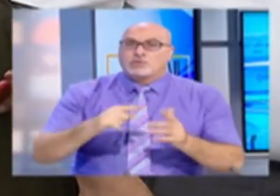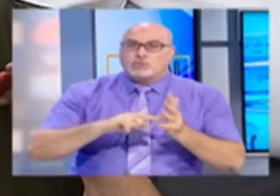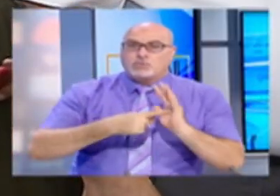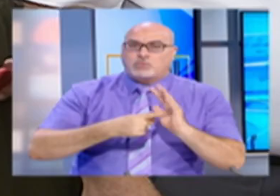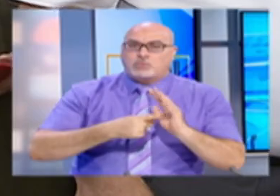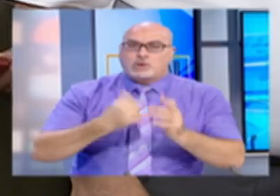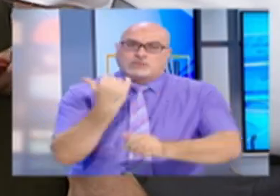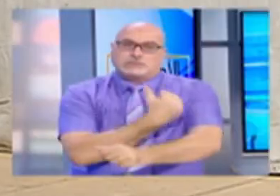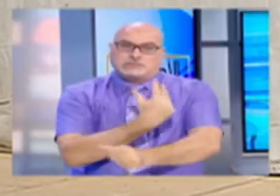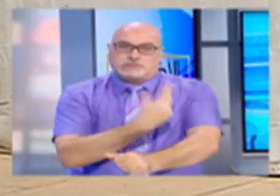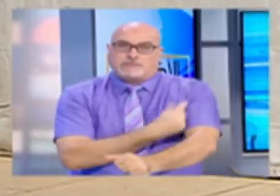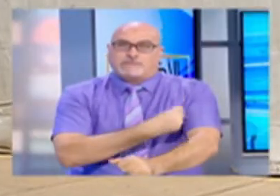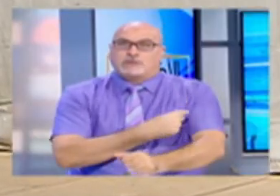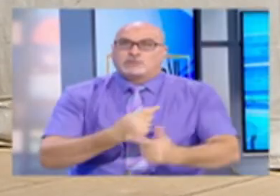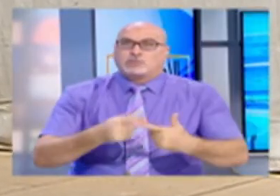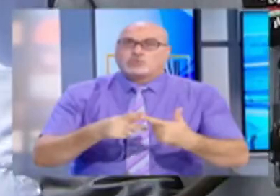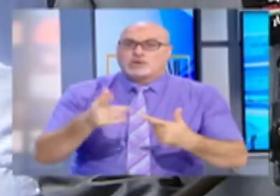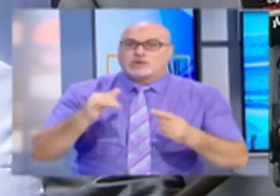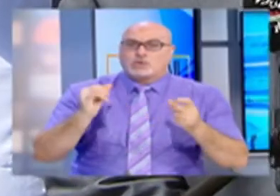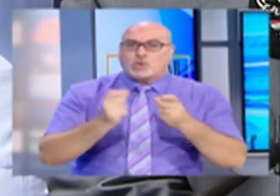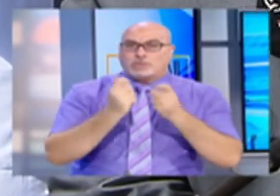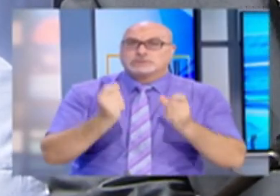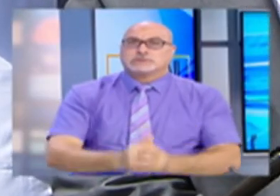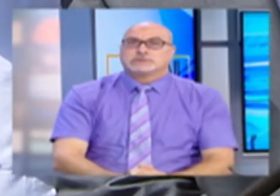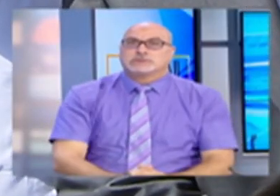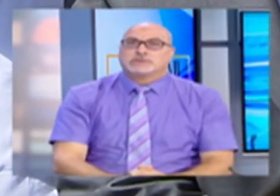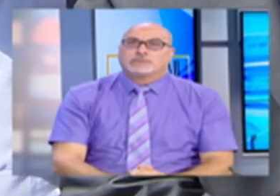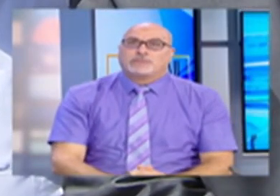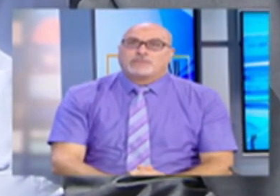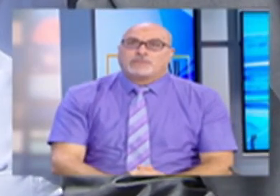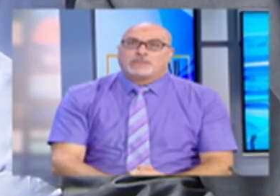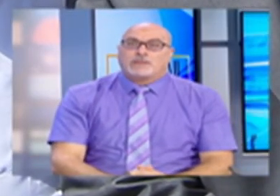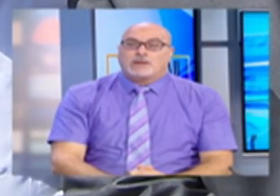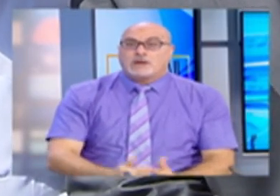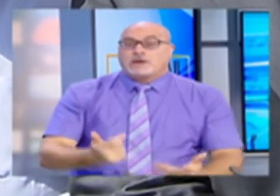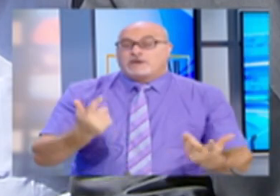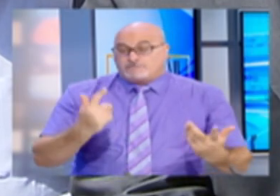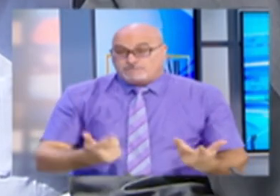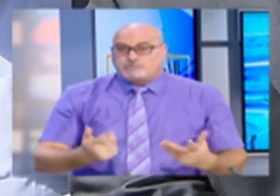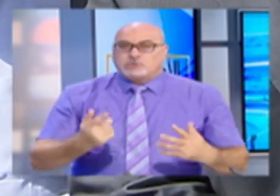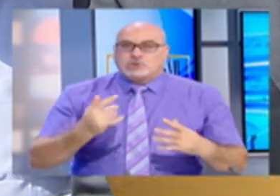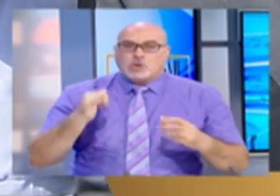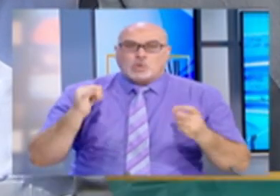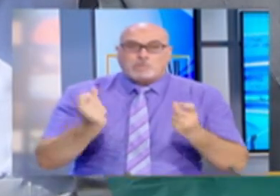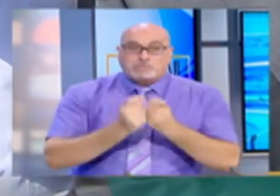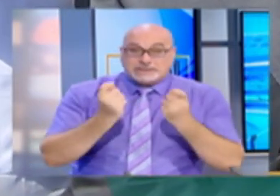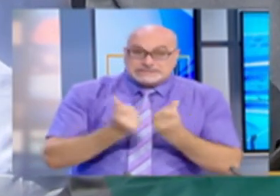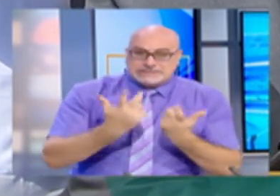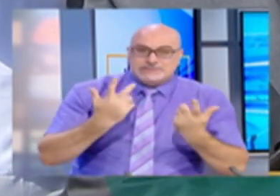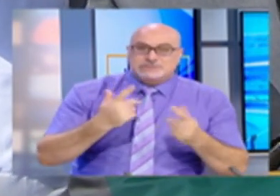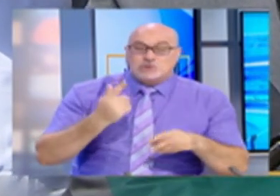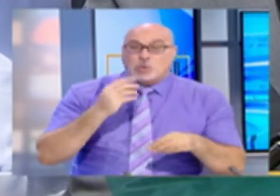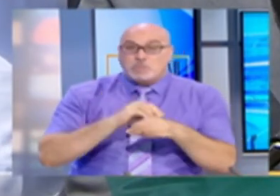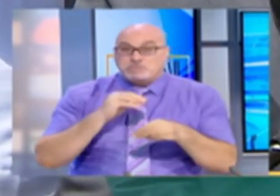تلقيح على مستوى المؤسسات. النشاط الاقتصادي انضر، النشاط الاقتصادي حبس، كل هذا جاءت